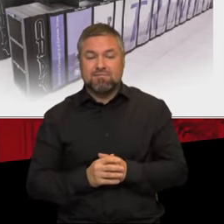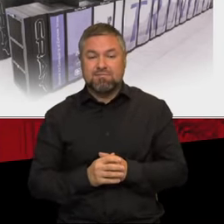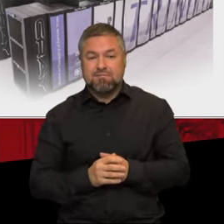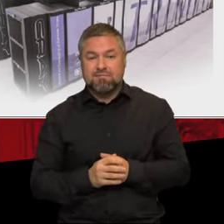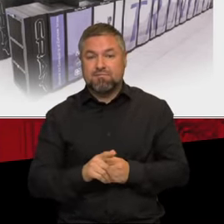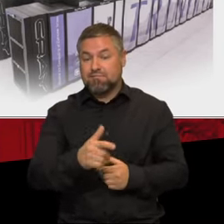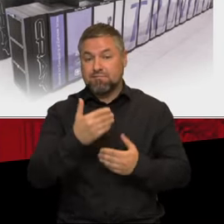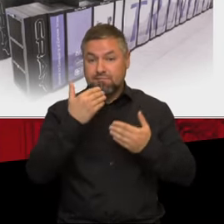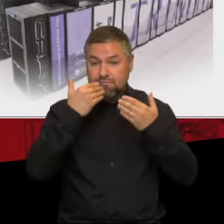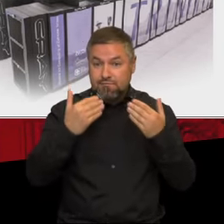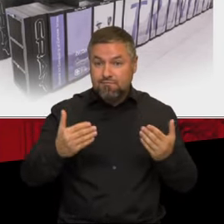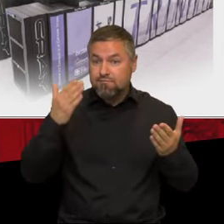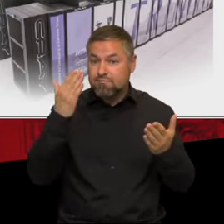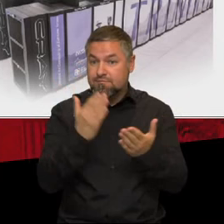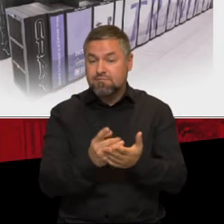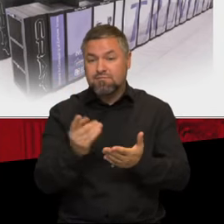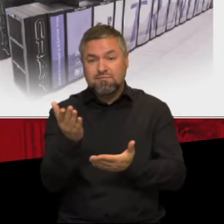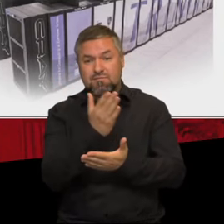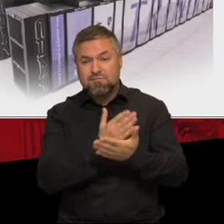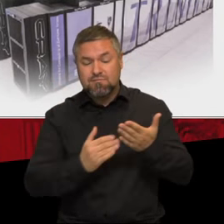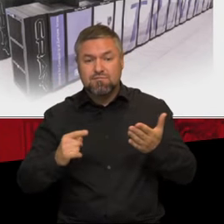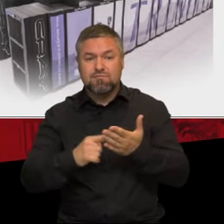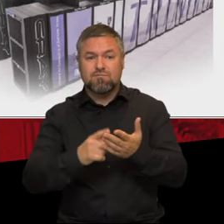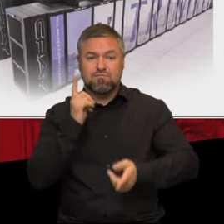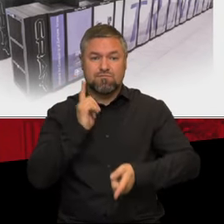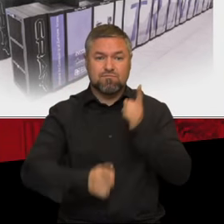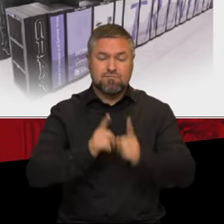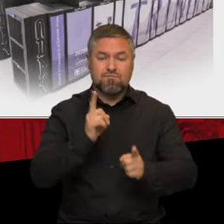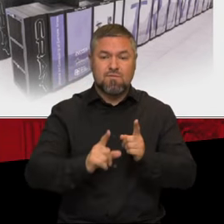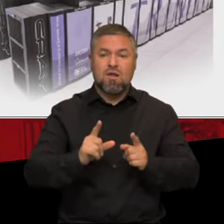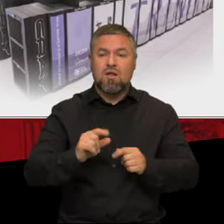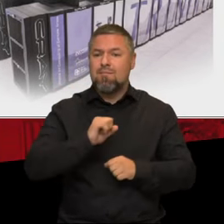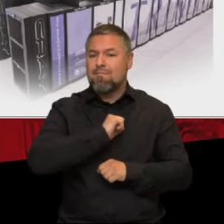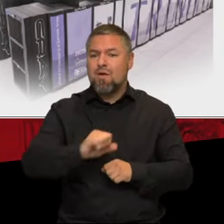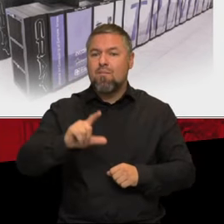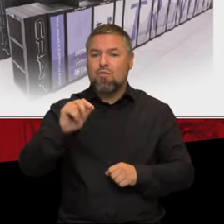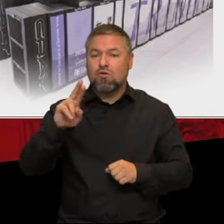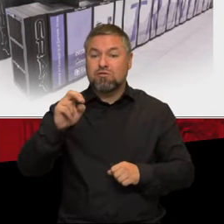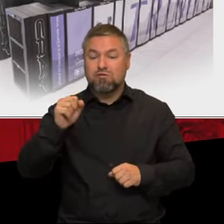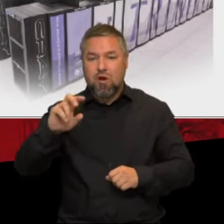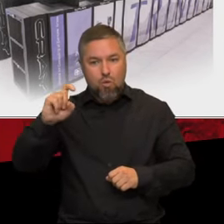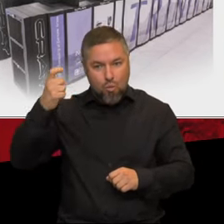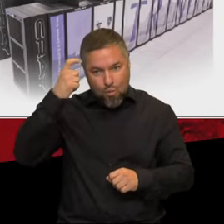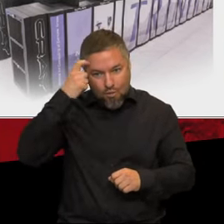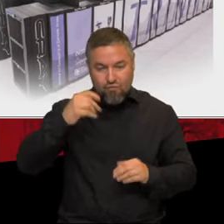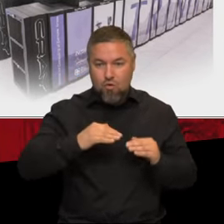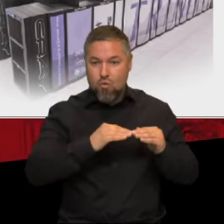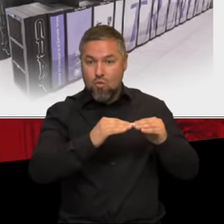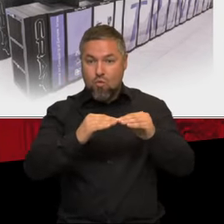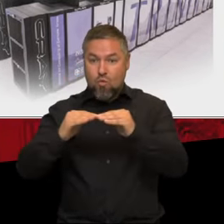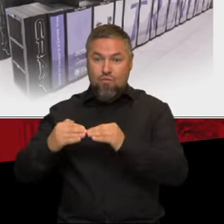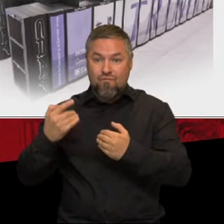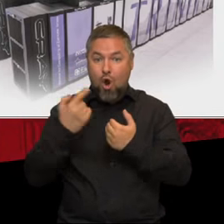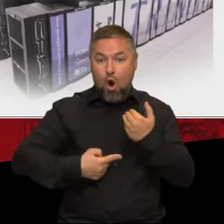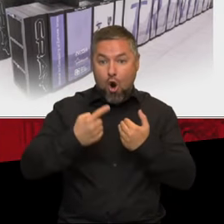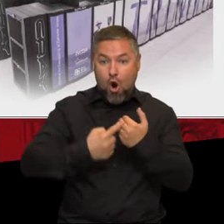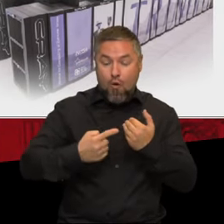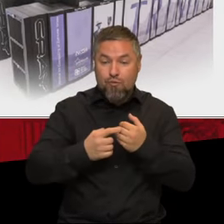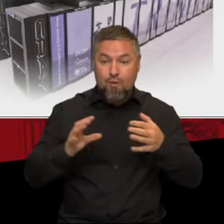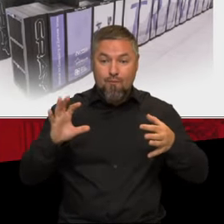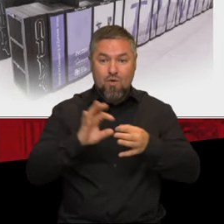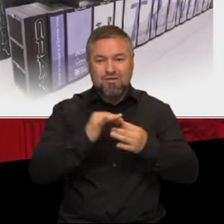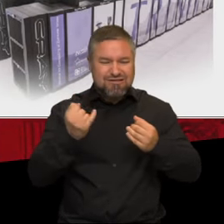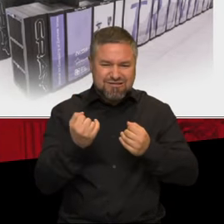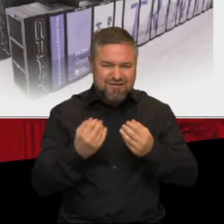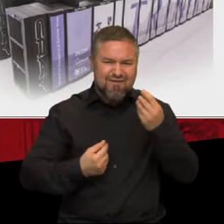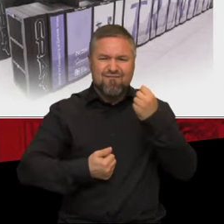będziemy zawdzięczać tylko w niewielkiej części dzięki przyspieszeniu procesorów, a głównie dzięki zrównolegleniu obliczeń, czyli połączeniu